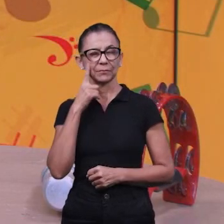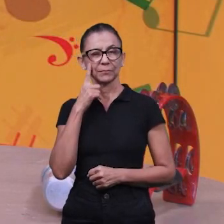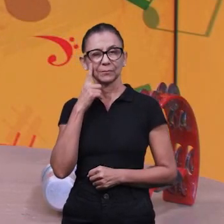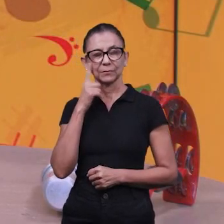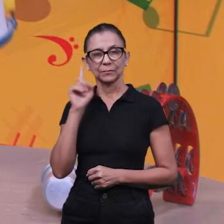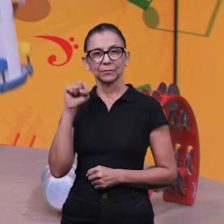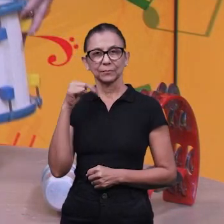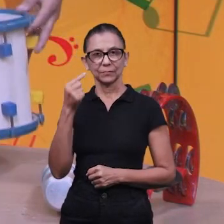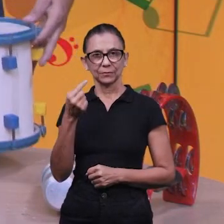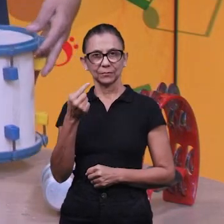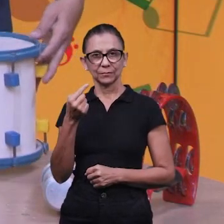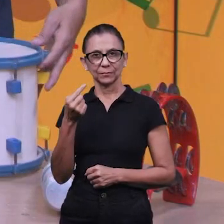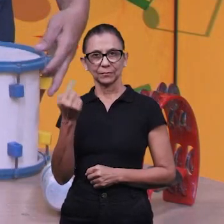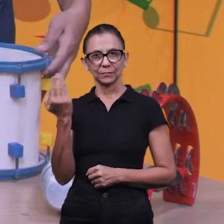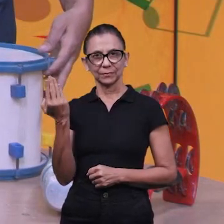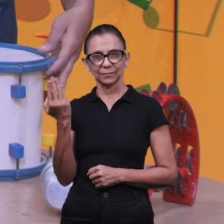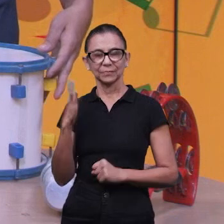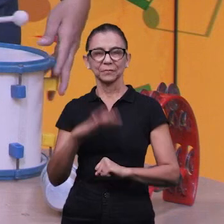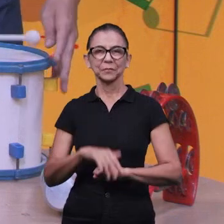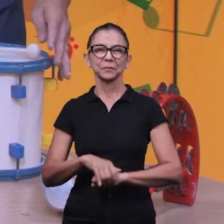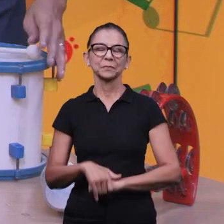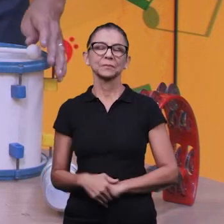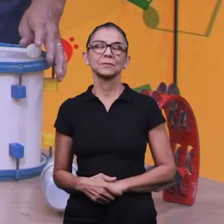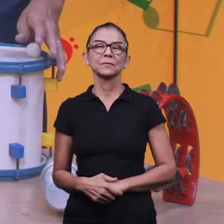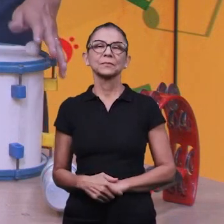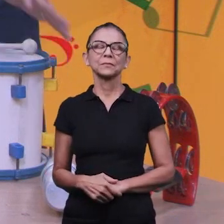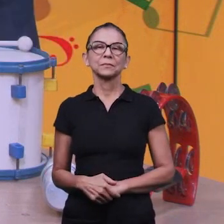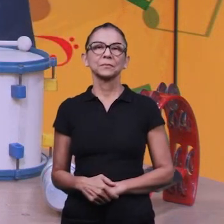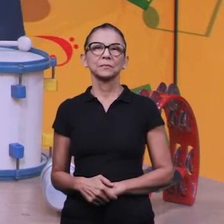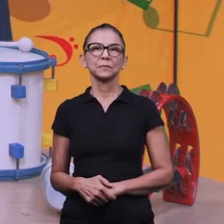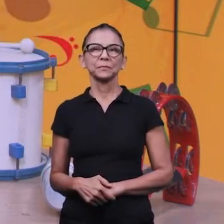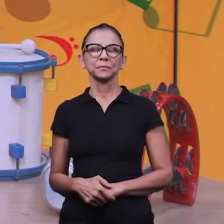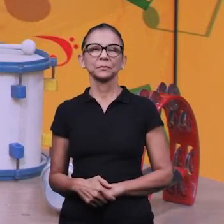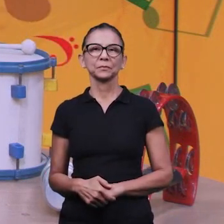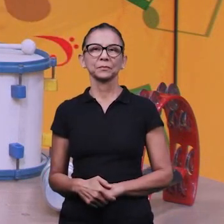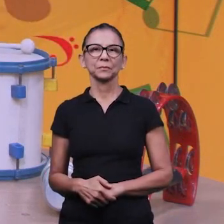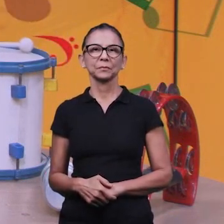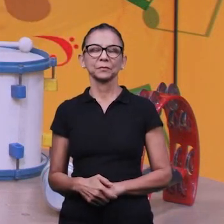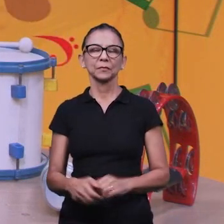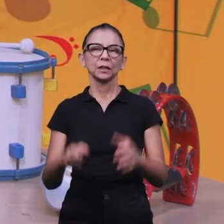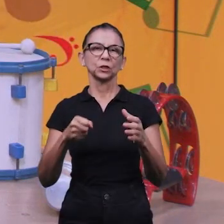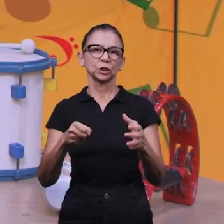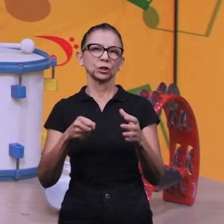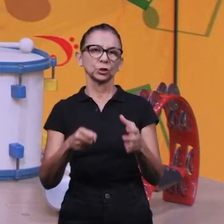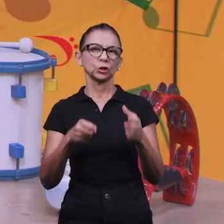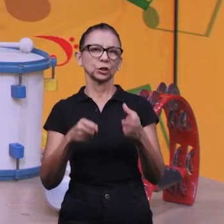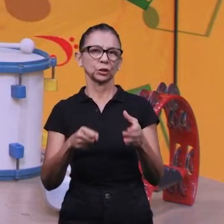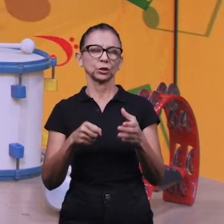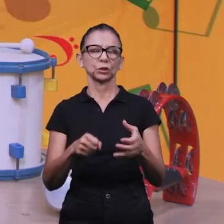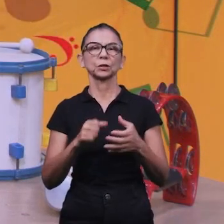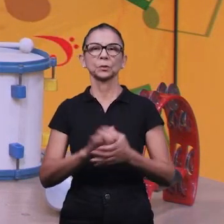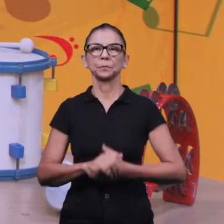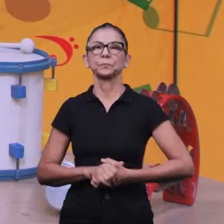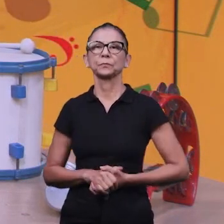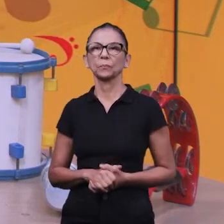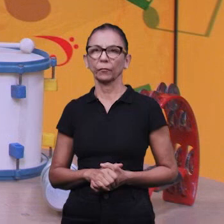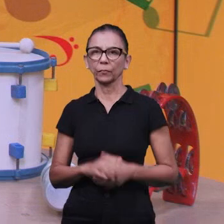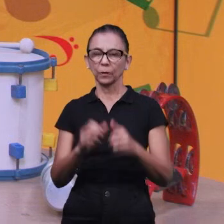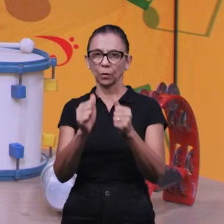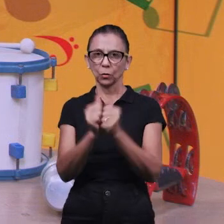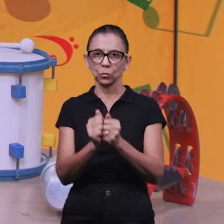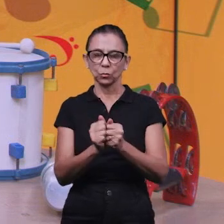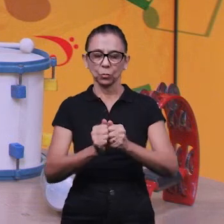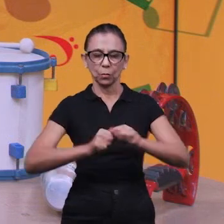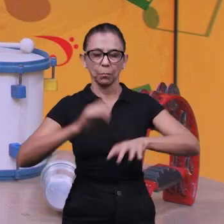Amen. Amen. Maintenant, on va voir le prochain au chocalio. Au